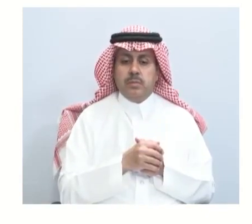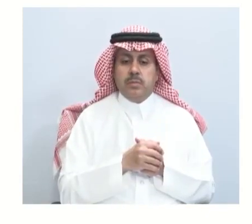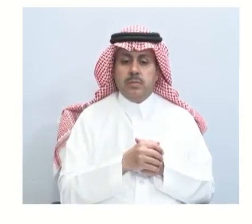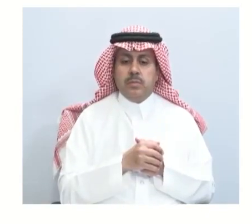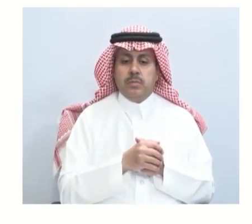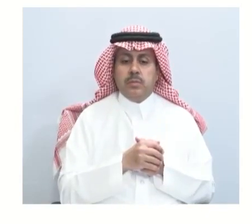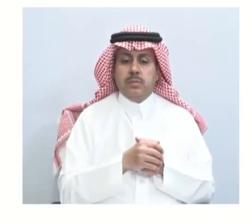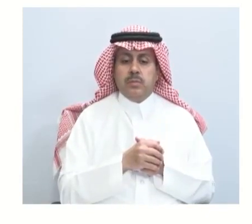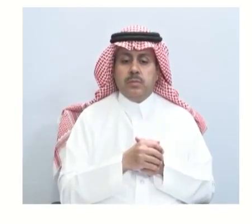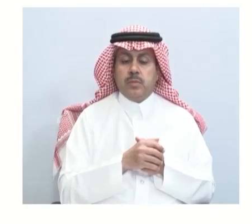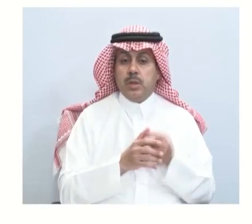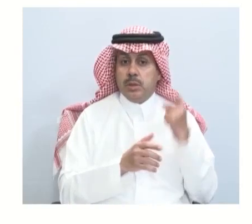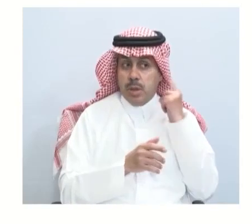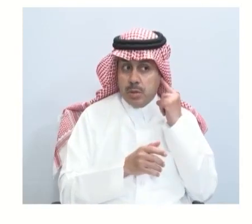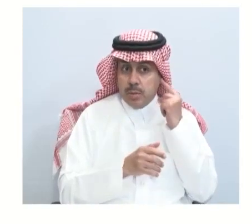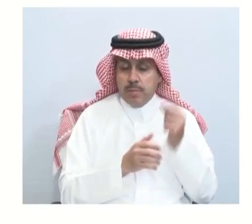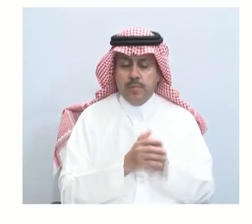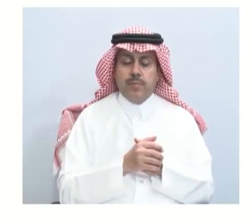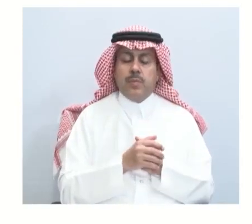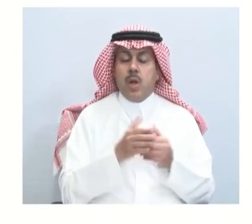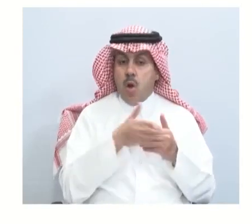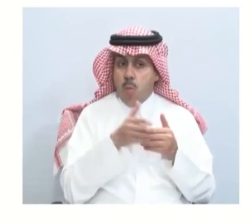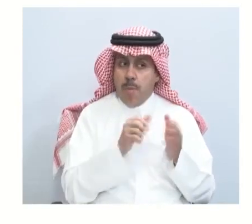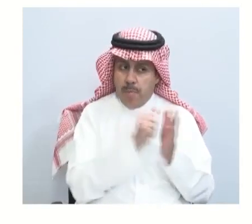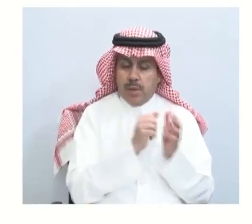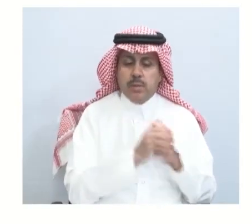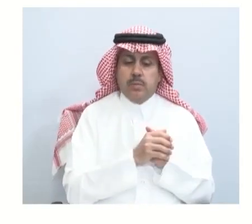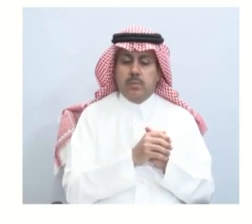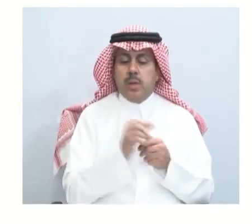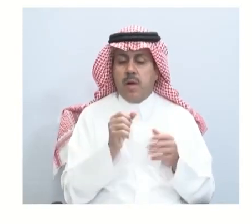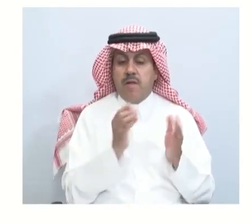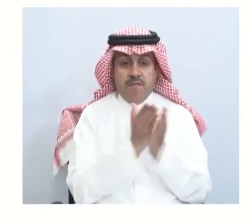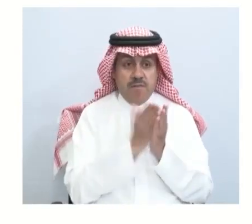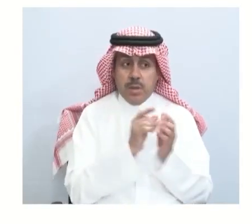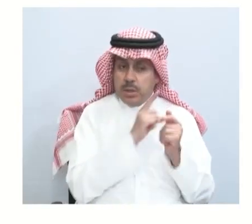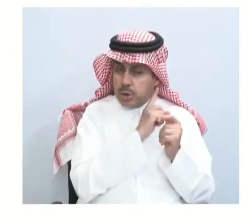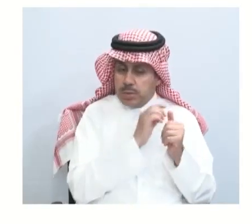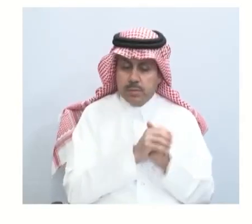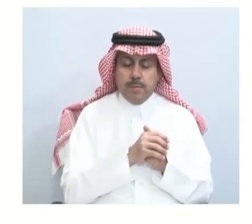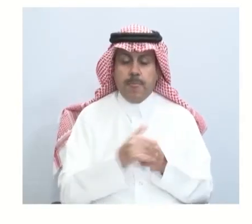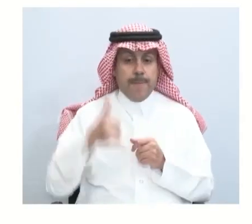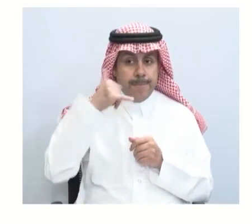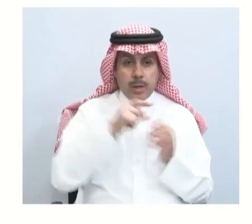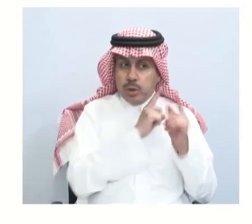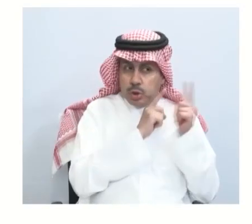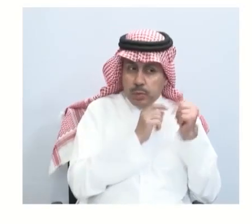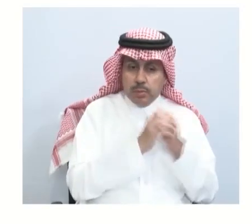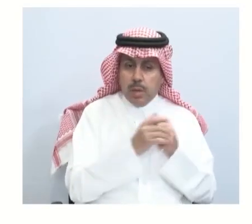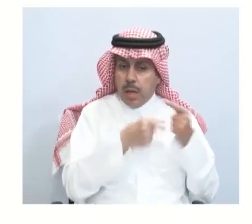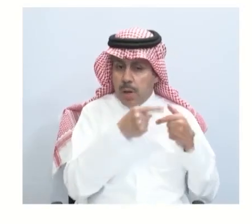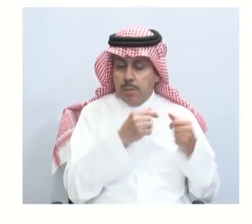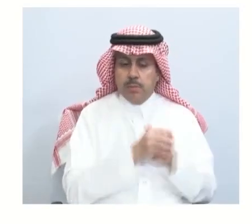اما التنس بالاستماع من وراء الابواب من خارج الفصل الترصد على هواتف الناس على